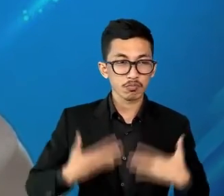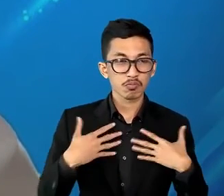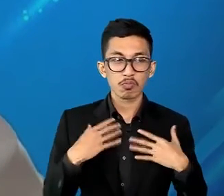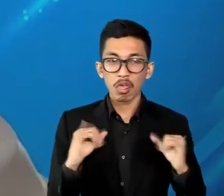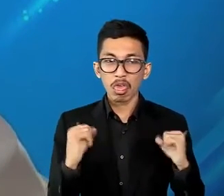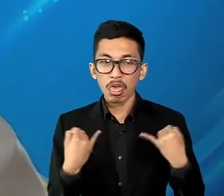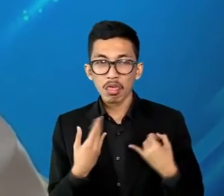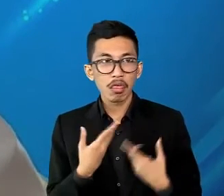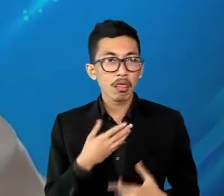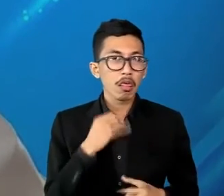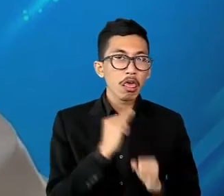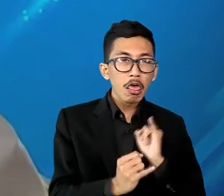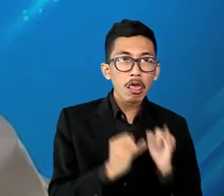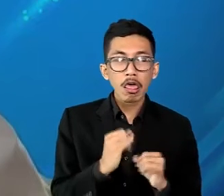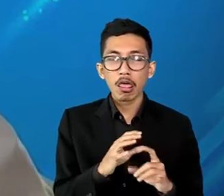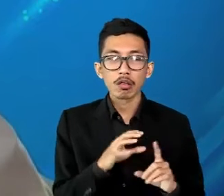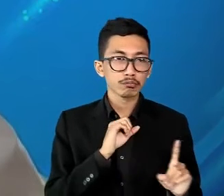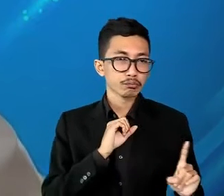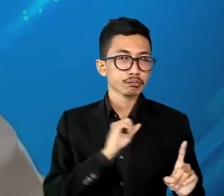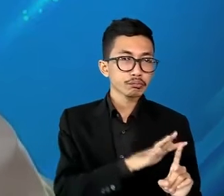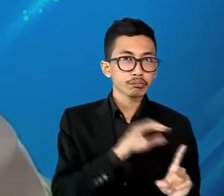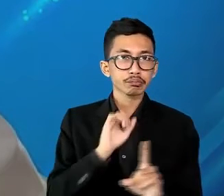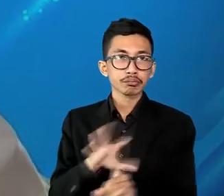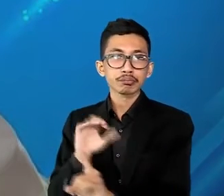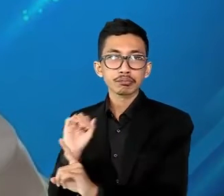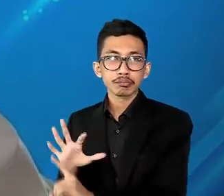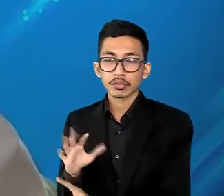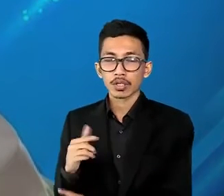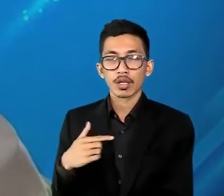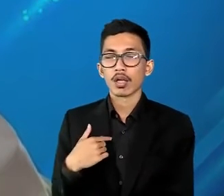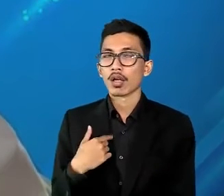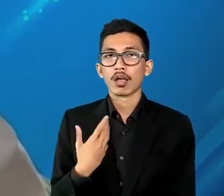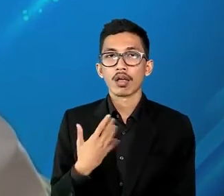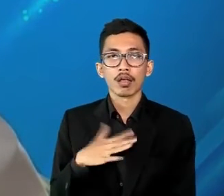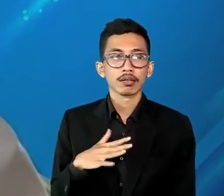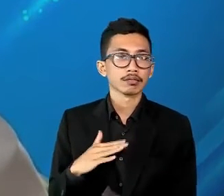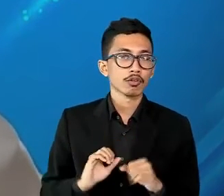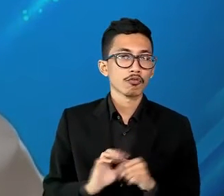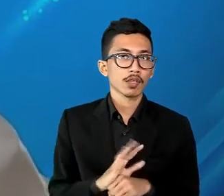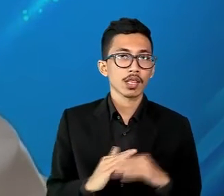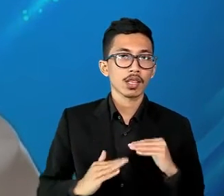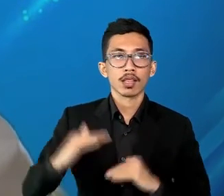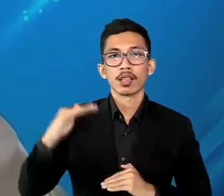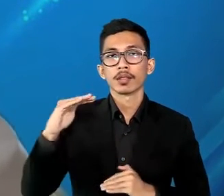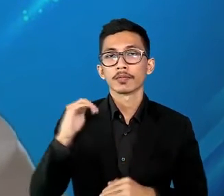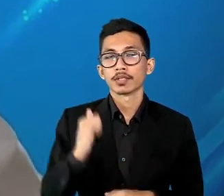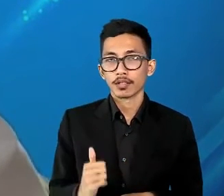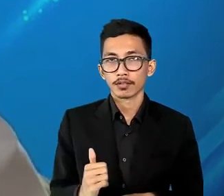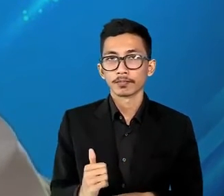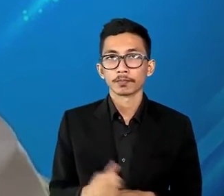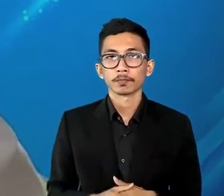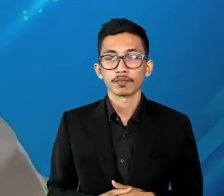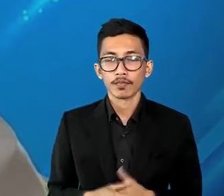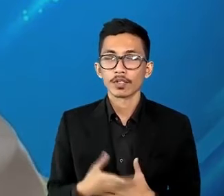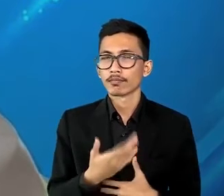untuk tidak bisa menjaga dengan baik cara mencegah cara penularannya, maka angkanya akan naik. Nah, itu harus dipahami